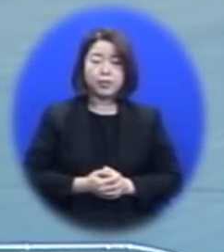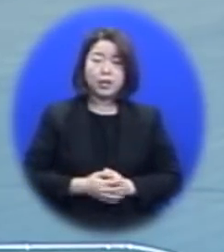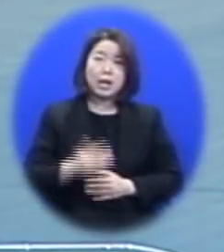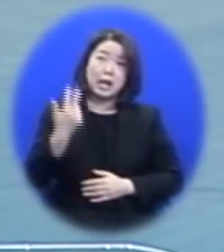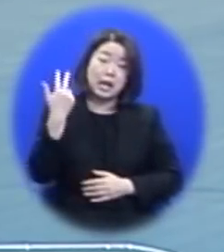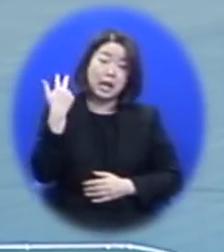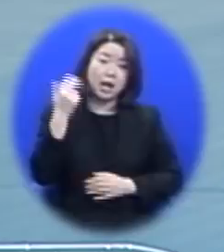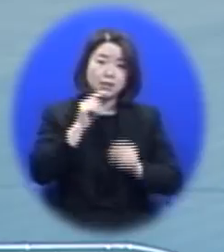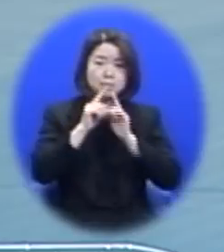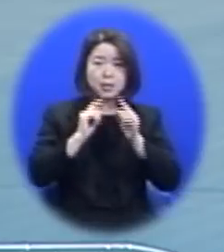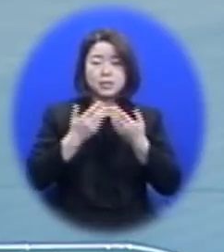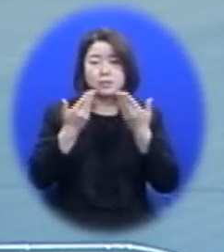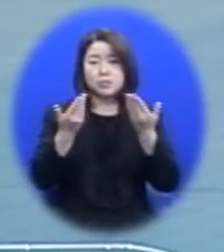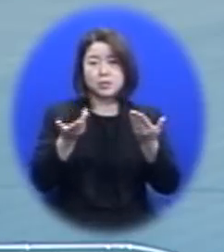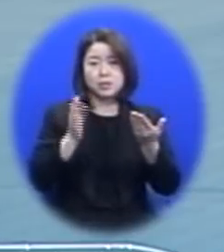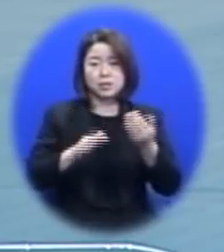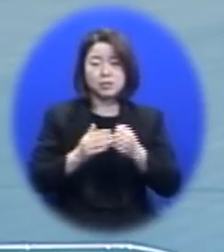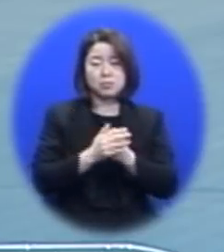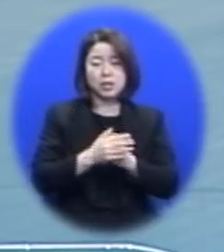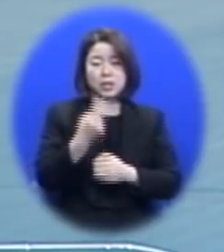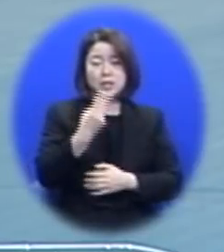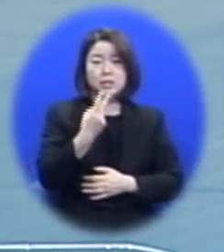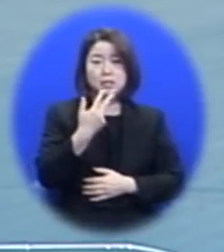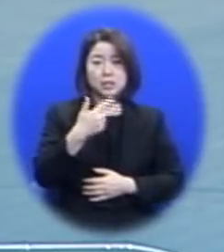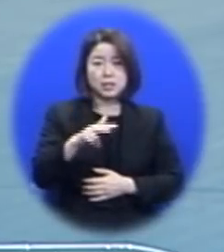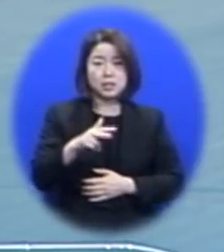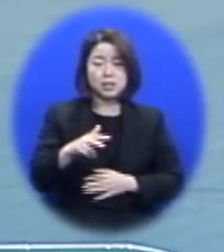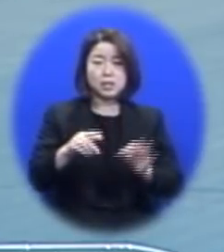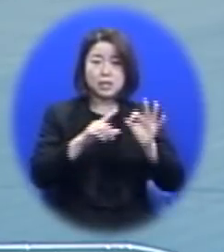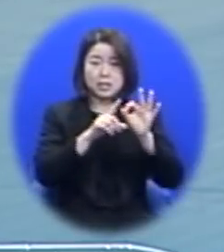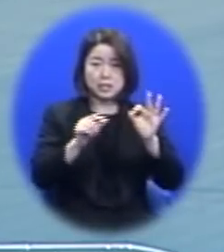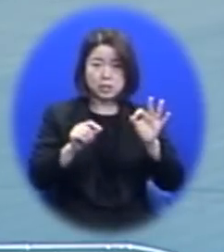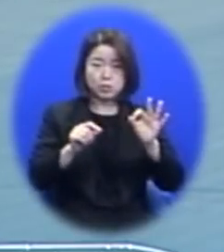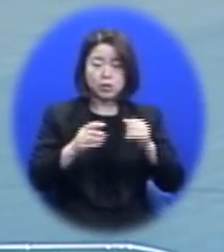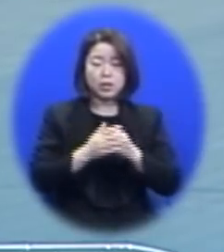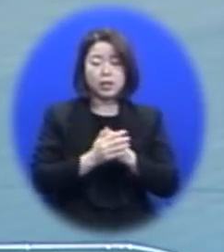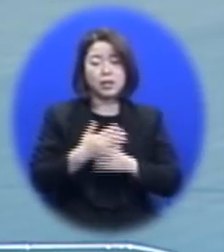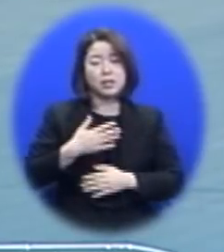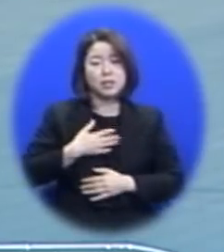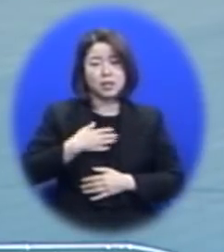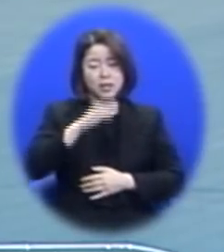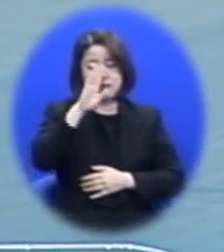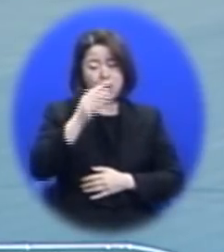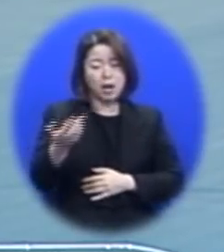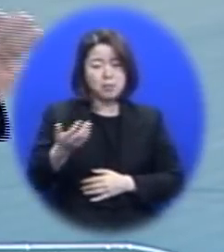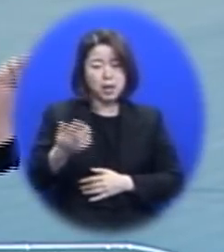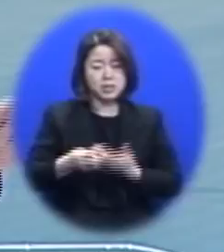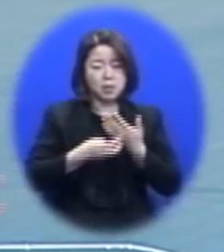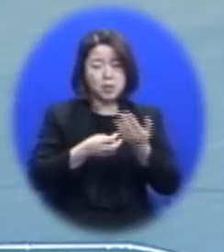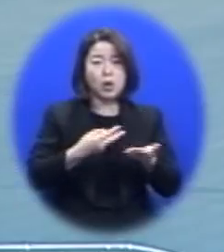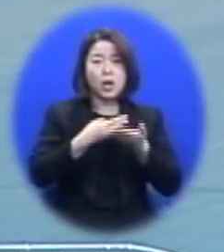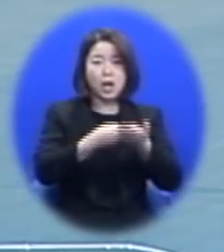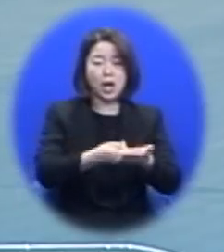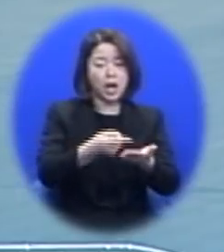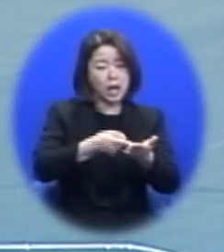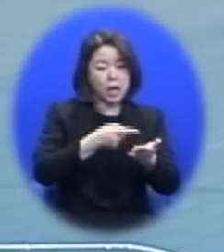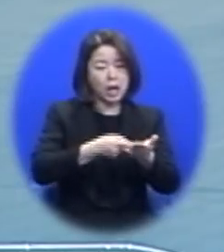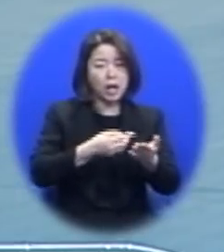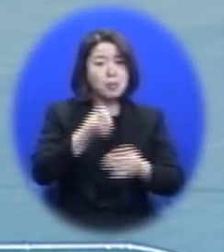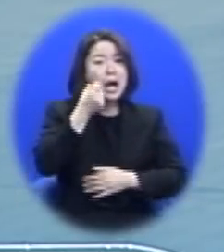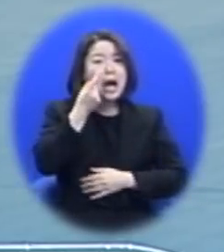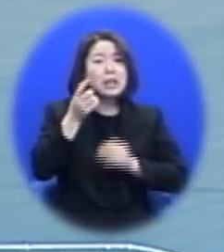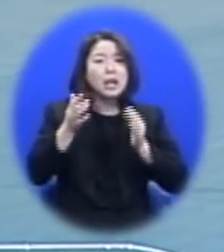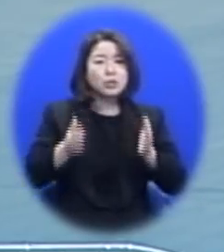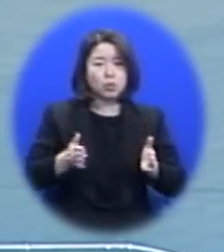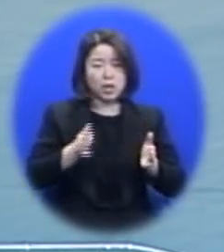지난주에도 말씀드렸지만 2007년 10월에 제가 병원에 입원해서 한 달 동안 이런저런 수술을 받으면서 꼼짝없이 병원에 누워 있어야